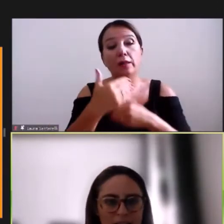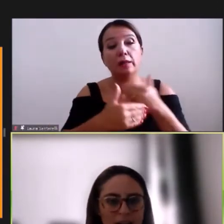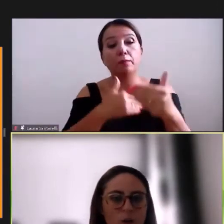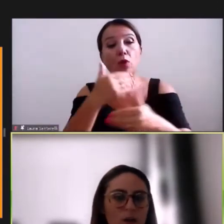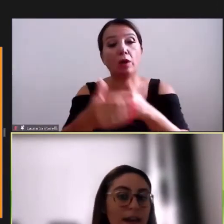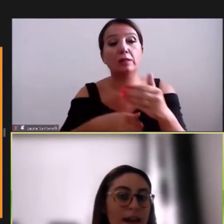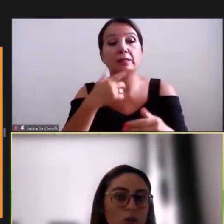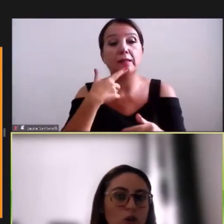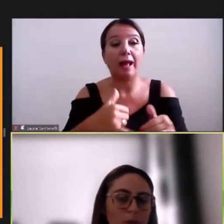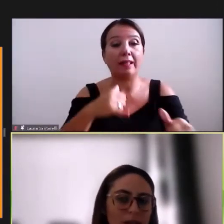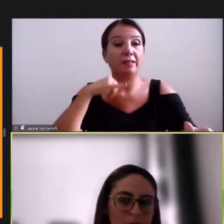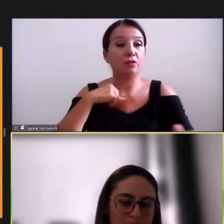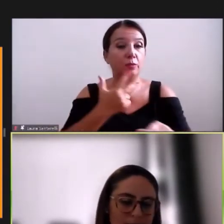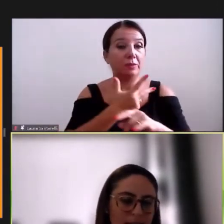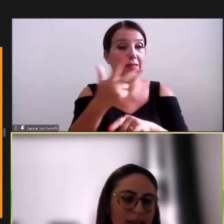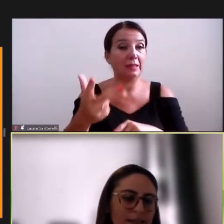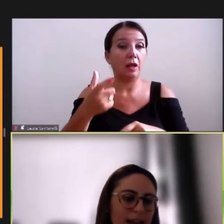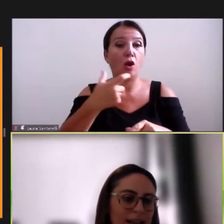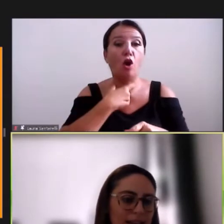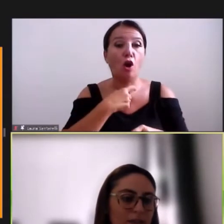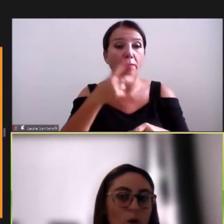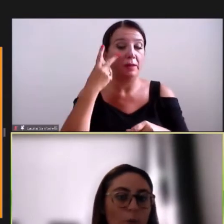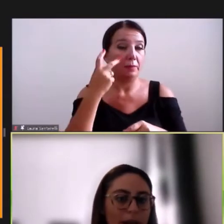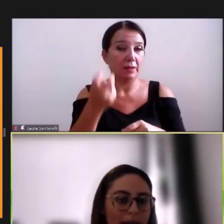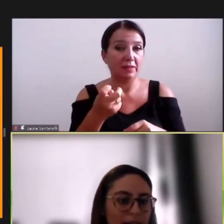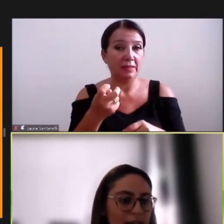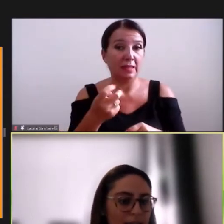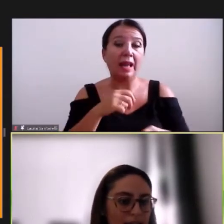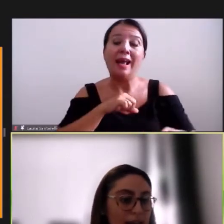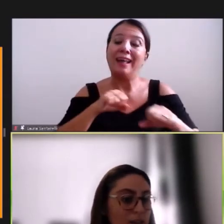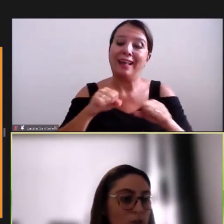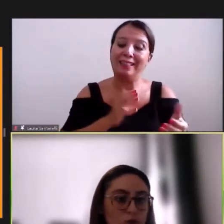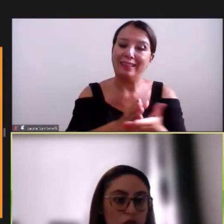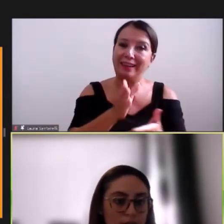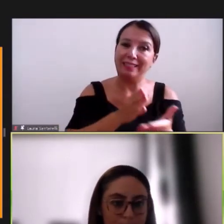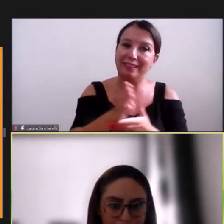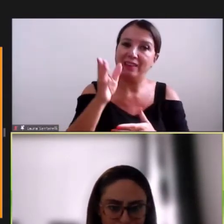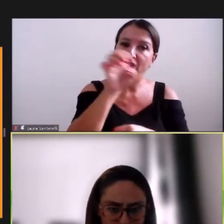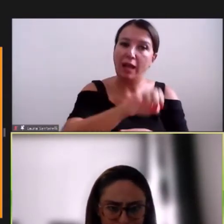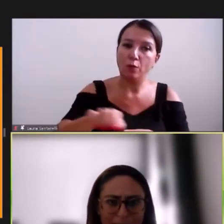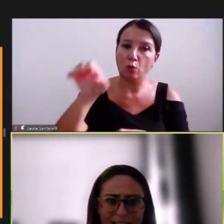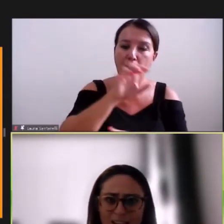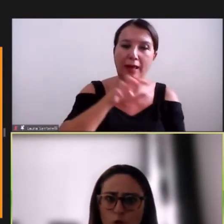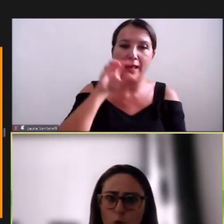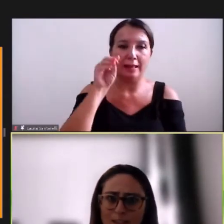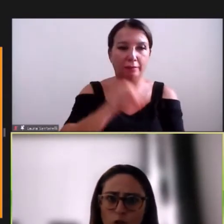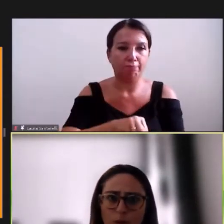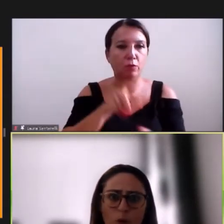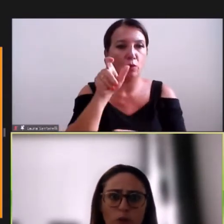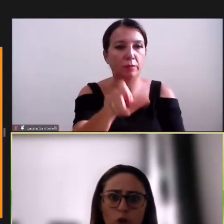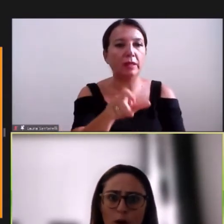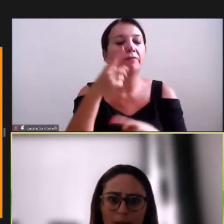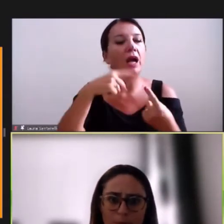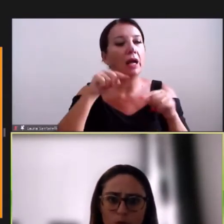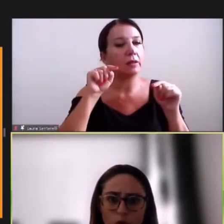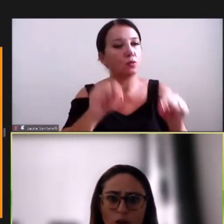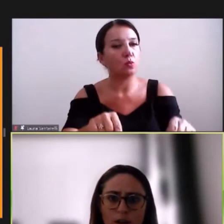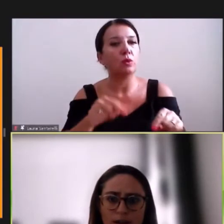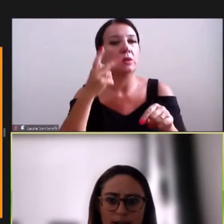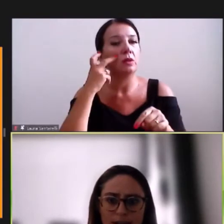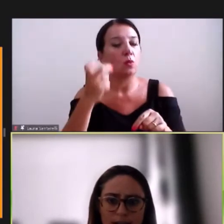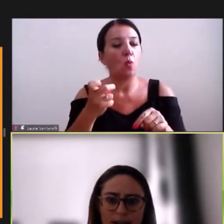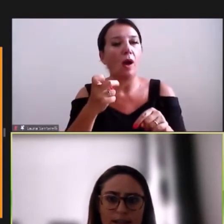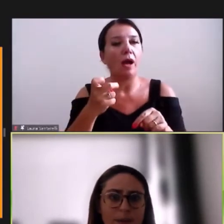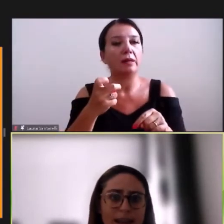di 3 anni quelli che erano gli obblighi previsti dalla direttiva europea che li introduceva. Anche su questo, per quanto riguarda